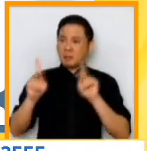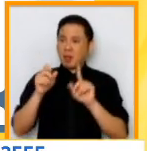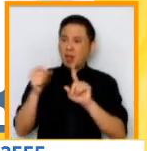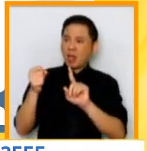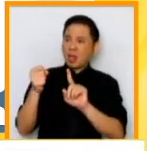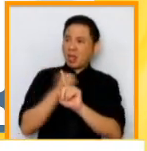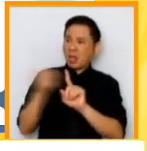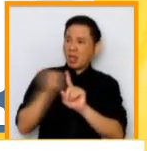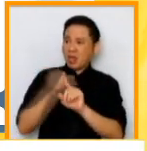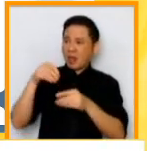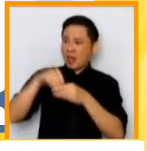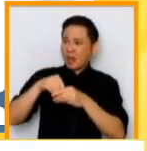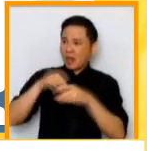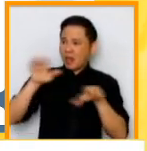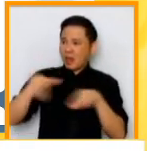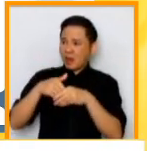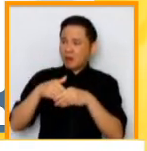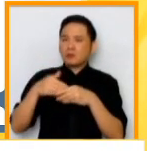mga asawa.